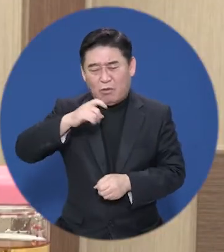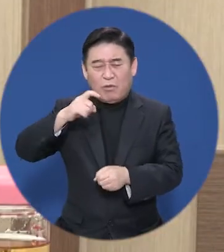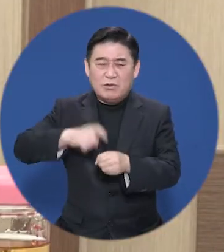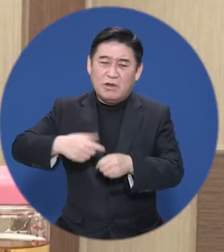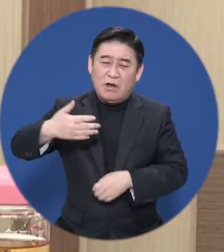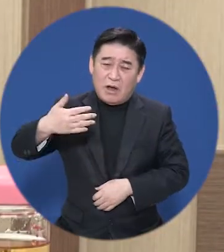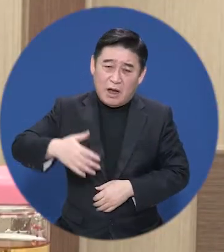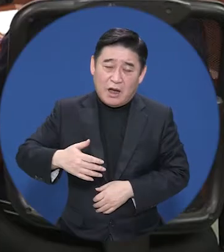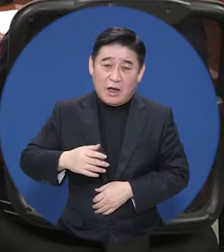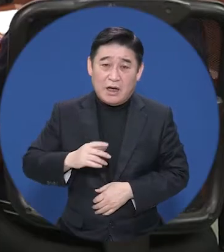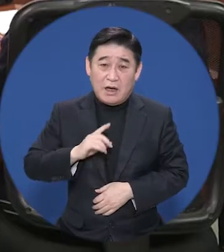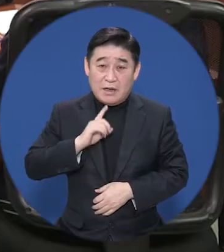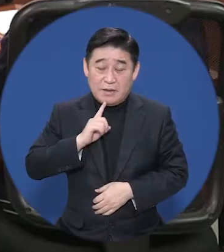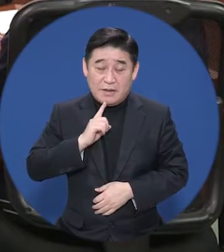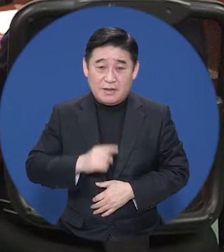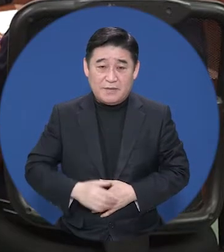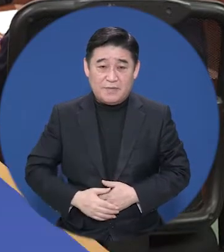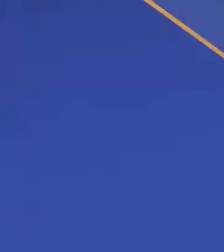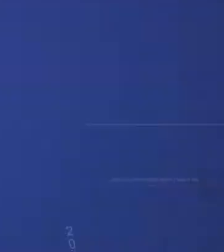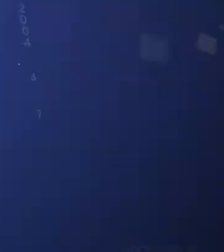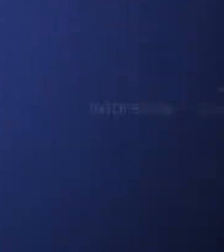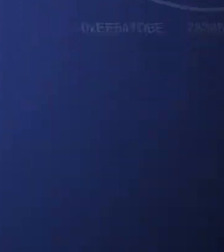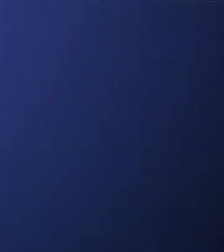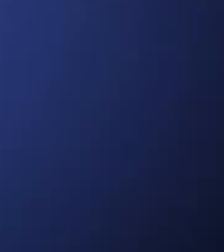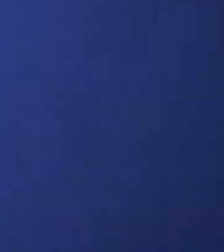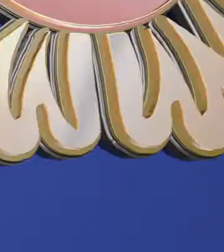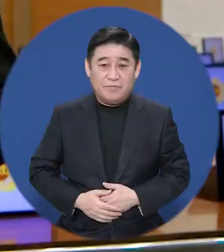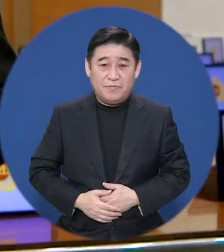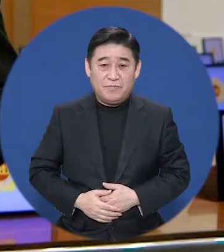이루어지지 않을 수 있다고 지적했습니다.